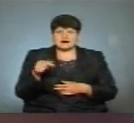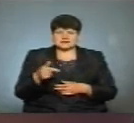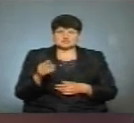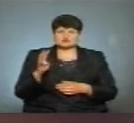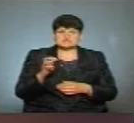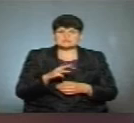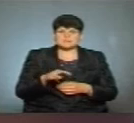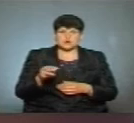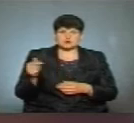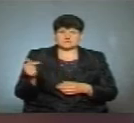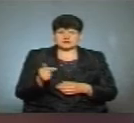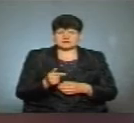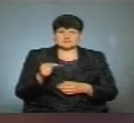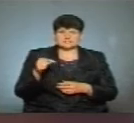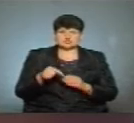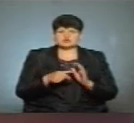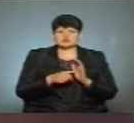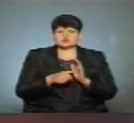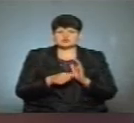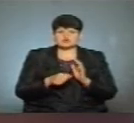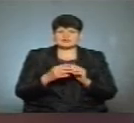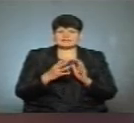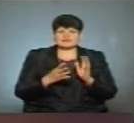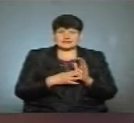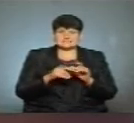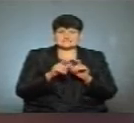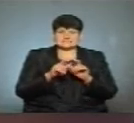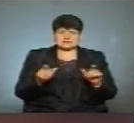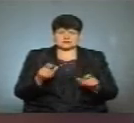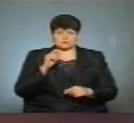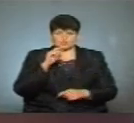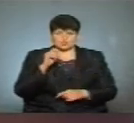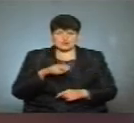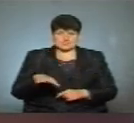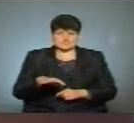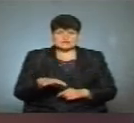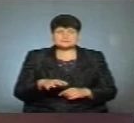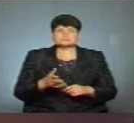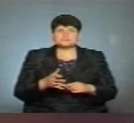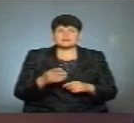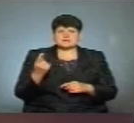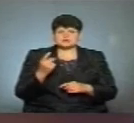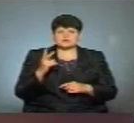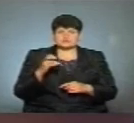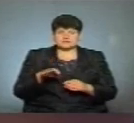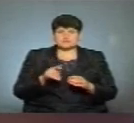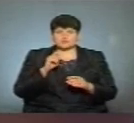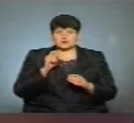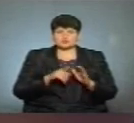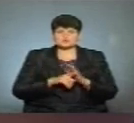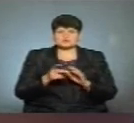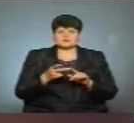400 мільйонів гривень 1619 медзакладам України. Нагадаю, 1 квітня в Україні розпочався другий